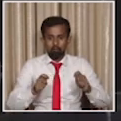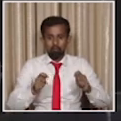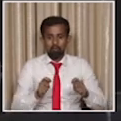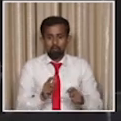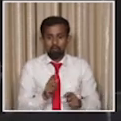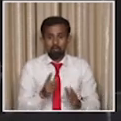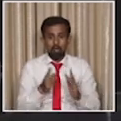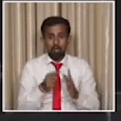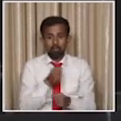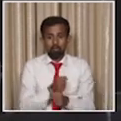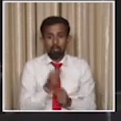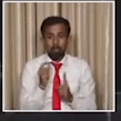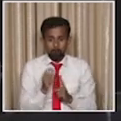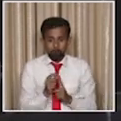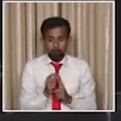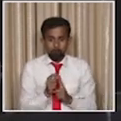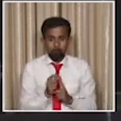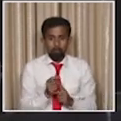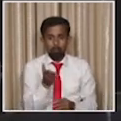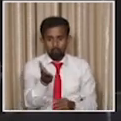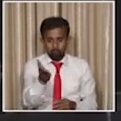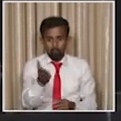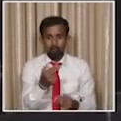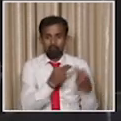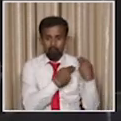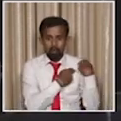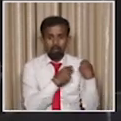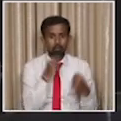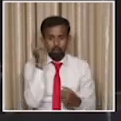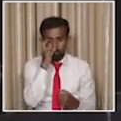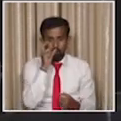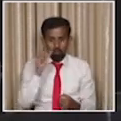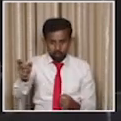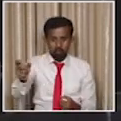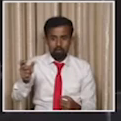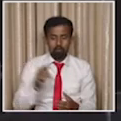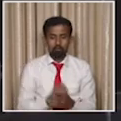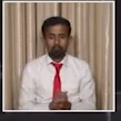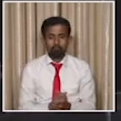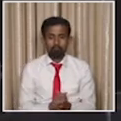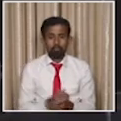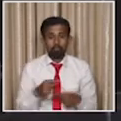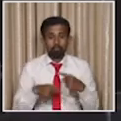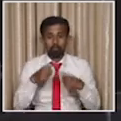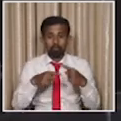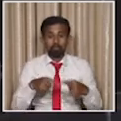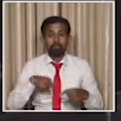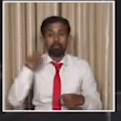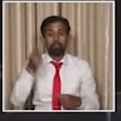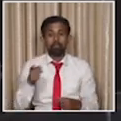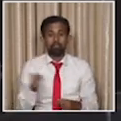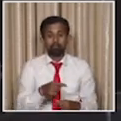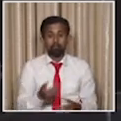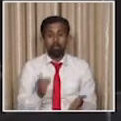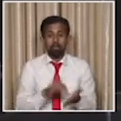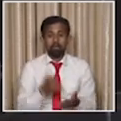මම කිව්වා IGP ඔයාගේ රෙස්පොන්සිබිලිටි එක මේක හොයලා බලන්න කියලා. කෙසේ හෝ ඒක දිගට ගිහිල්ලා ඊළඟ දවසේ එතුමා මට